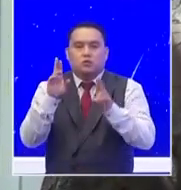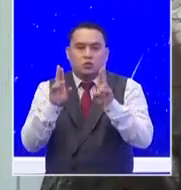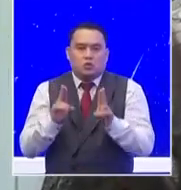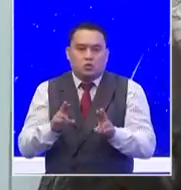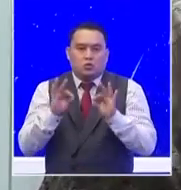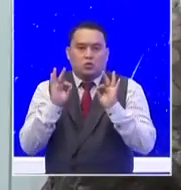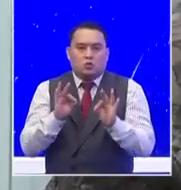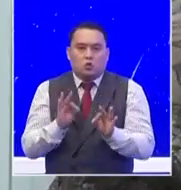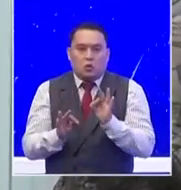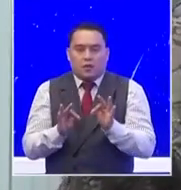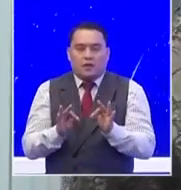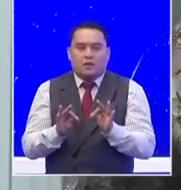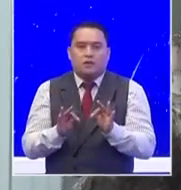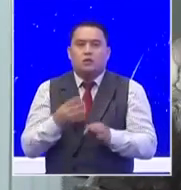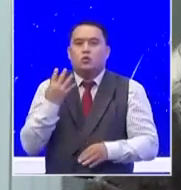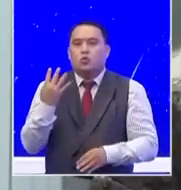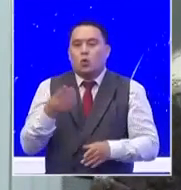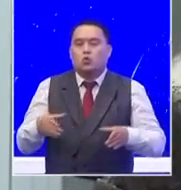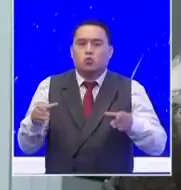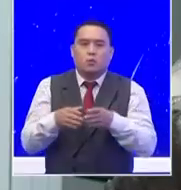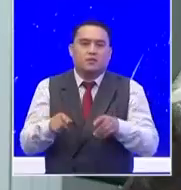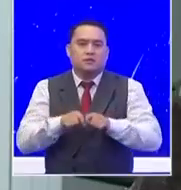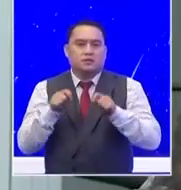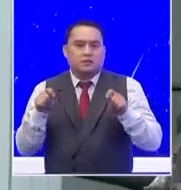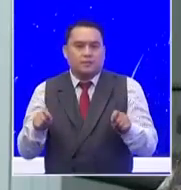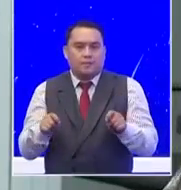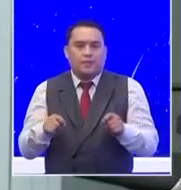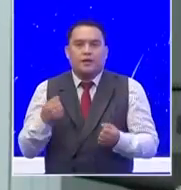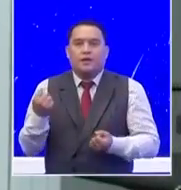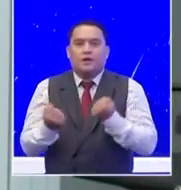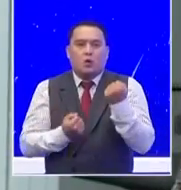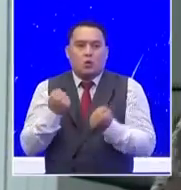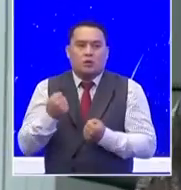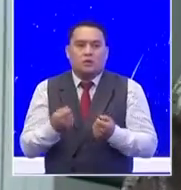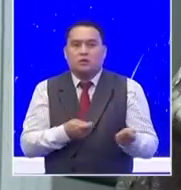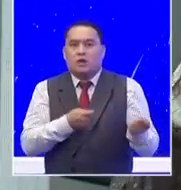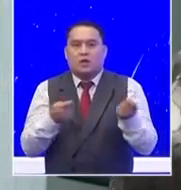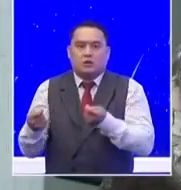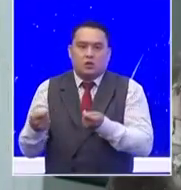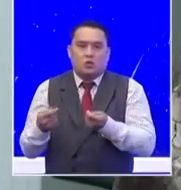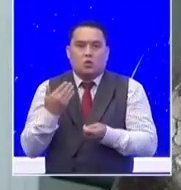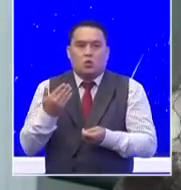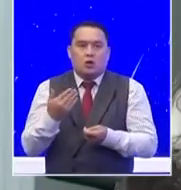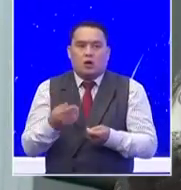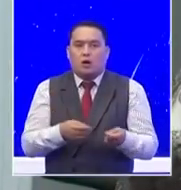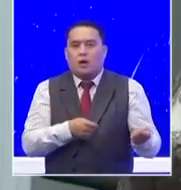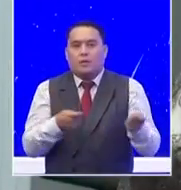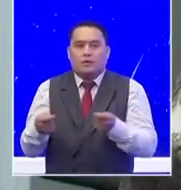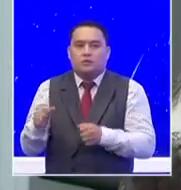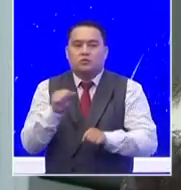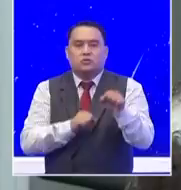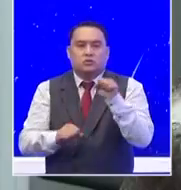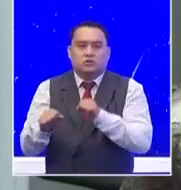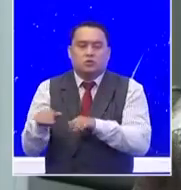сақтайтын бізде 4 мобильді топ құрылатын болады. Көліктерді етті тасығауаған уақытта ол етті апарып кеген екен